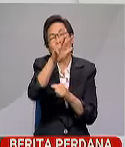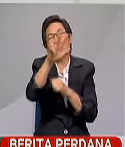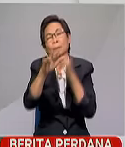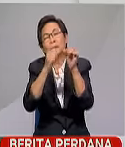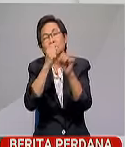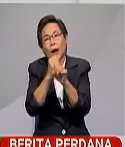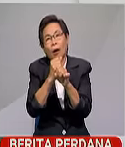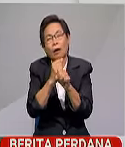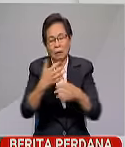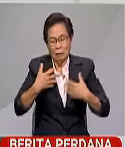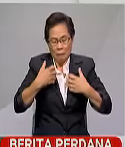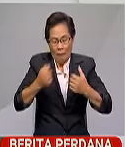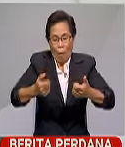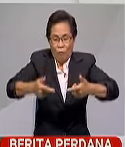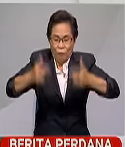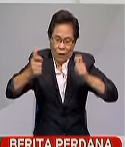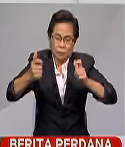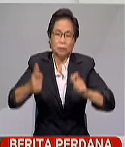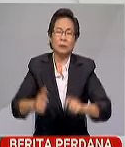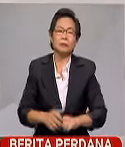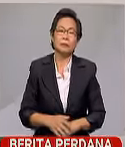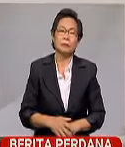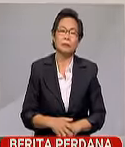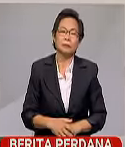itu sembuh segera.